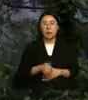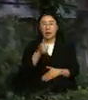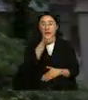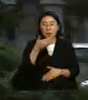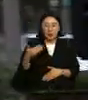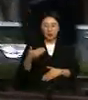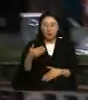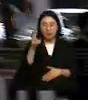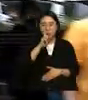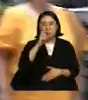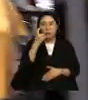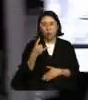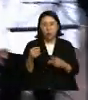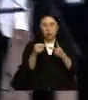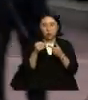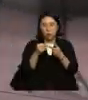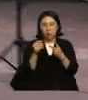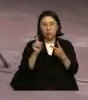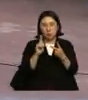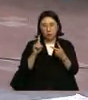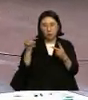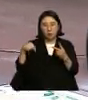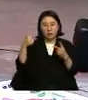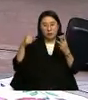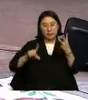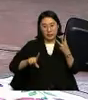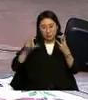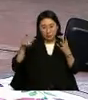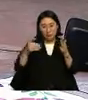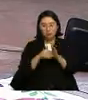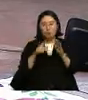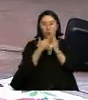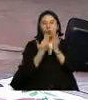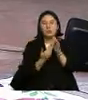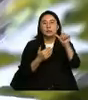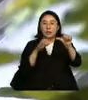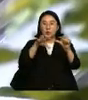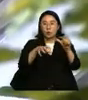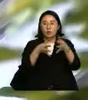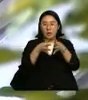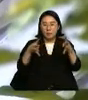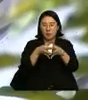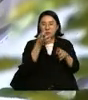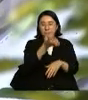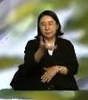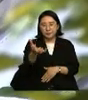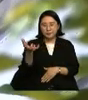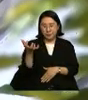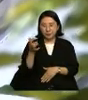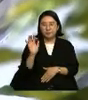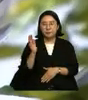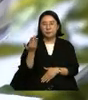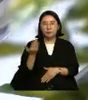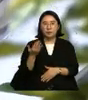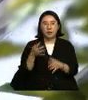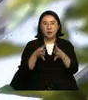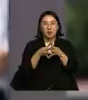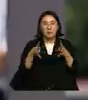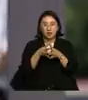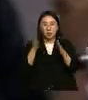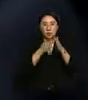하남시 발코니 음악회 두 번째 이야기는 다음 달 3일까지 모두 5곳의 아파트 단지를 찾아가게 됩니다.